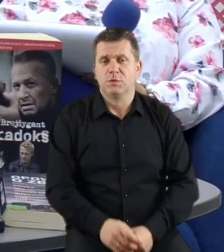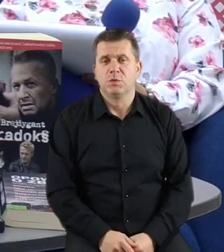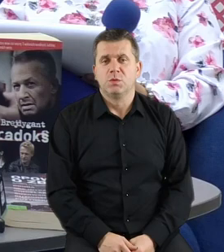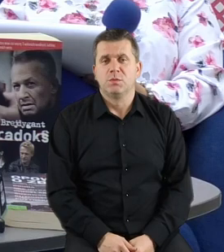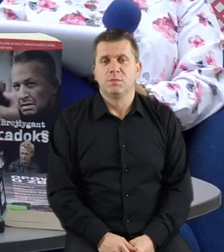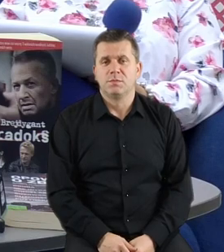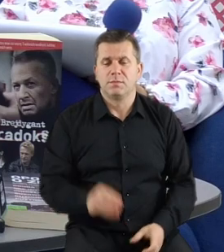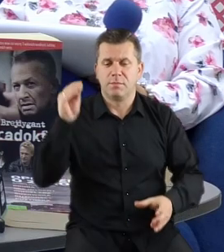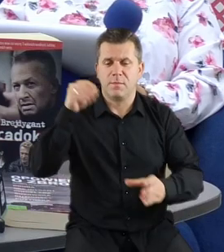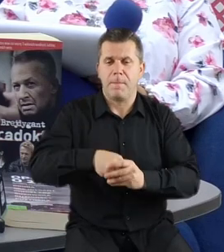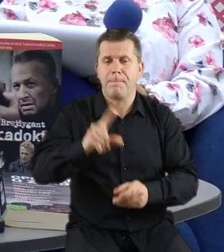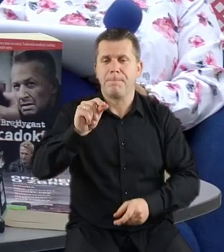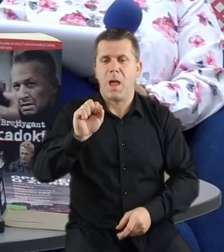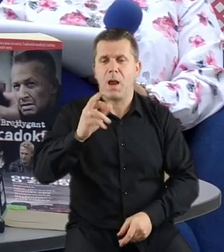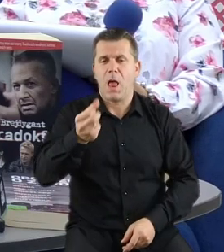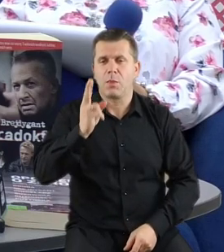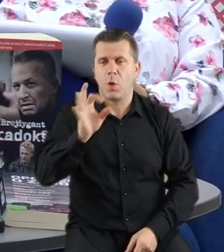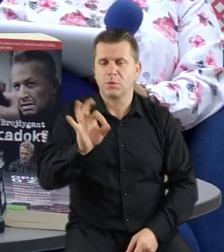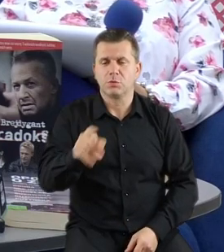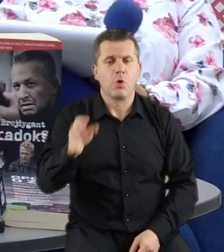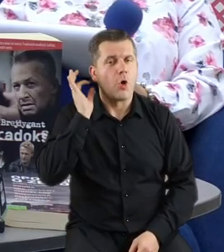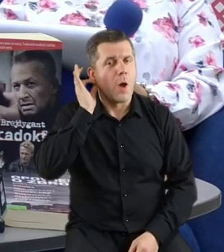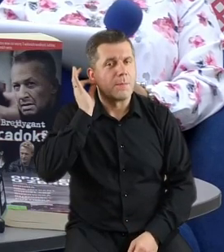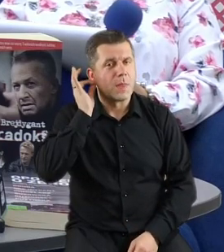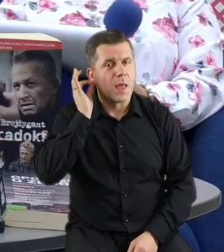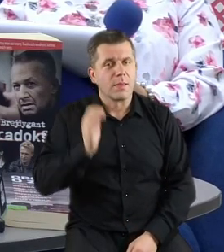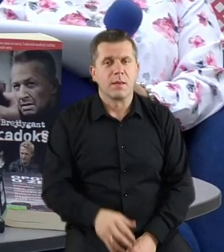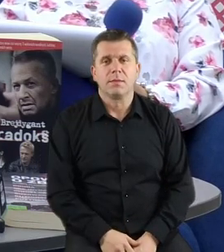wprowadziłem w paradoksie kobietę